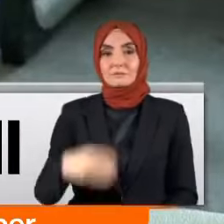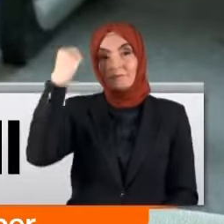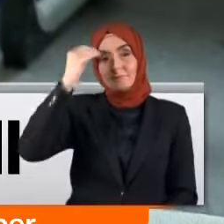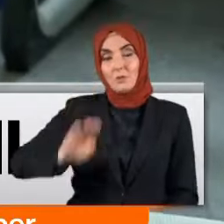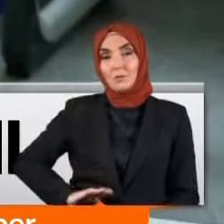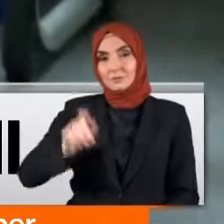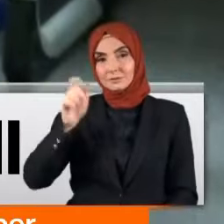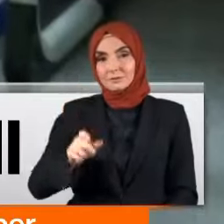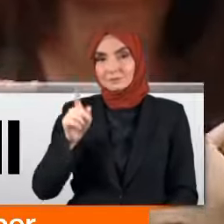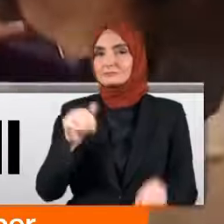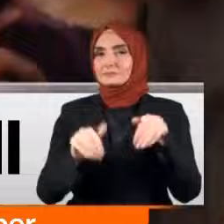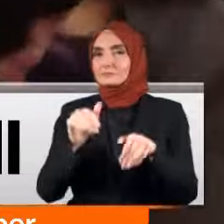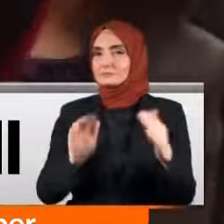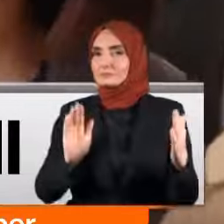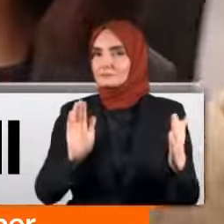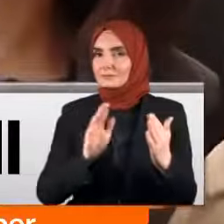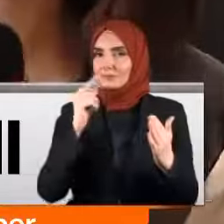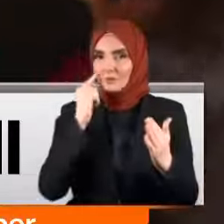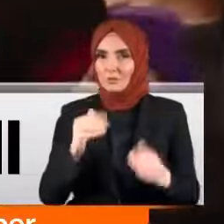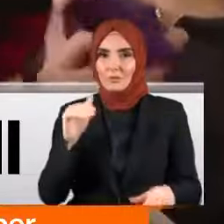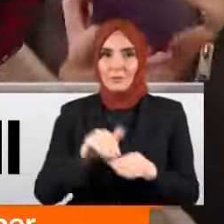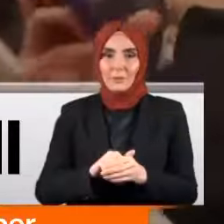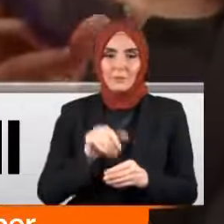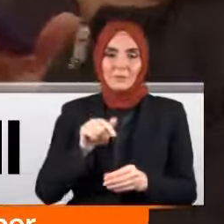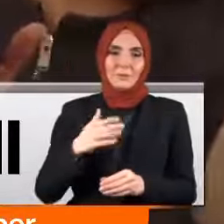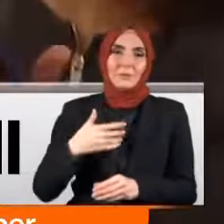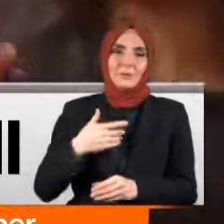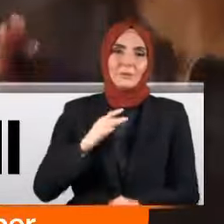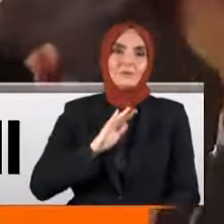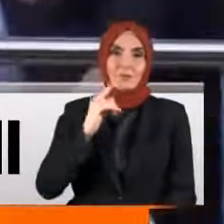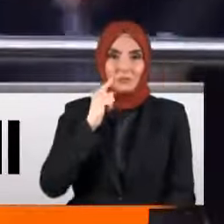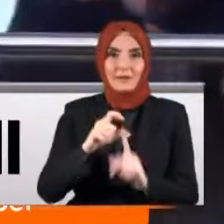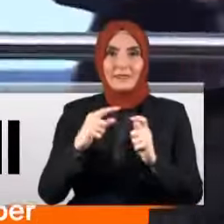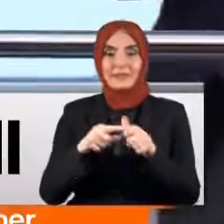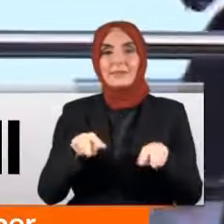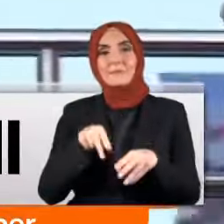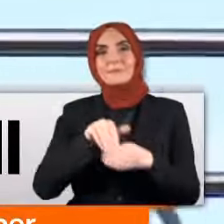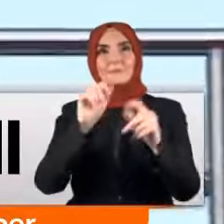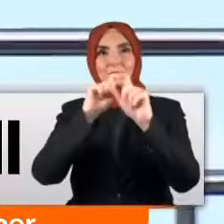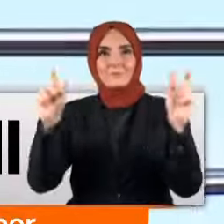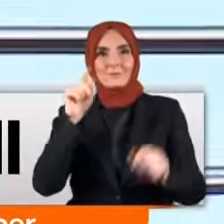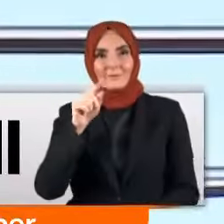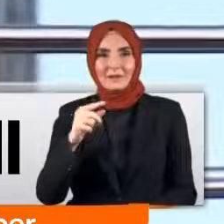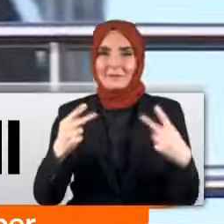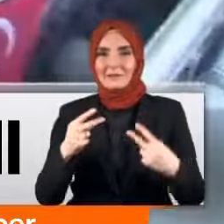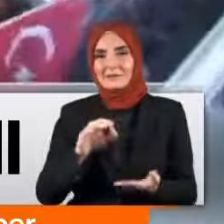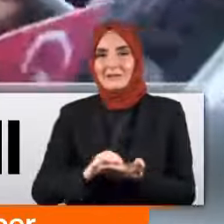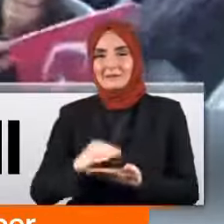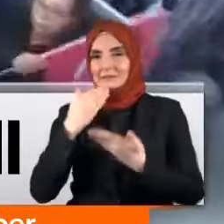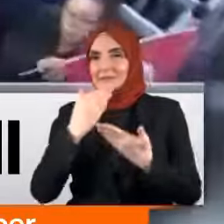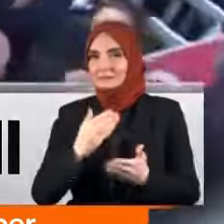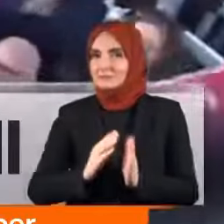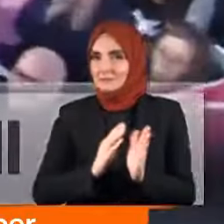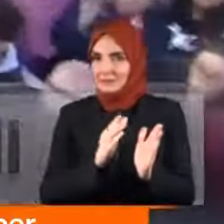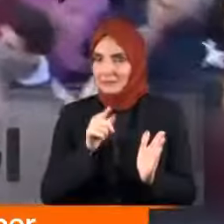İmamoğlu'da seçim yaklaştıkça oy kaygısıyla DEM Parti'ye mesaj yollamayı sürdürüyor. Geçtiğimiz hafta Sancaktepe'de yaptığı mitingde